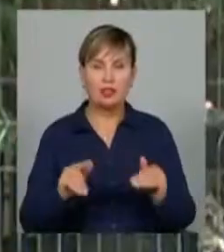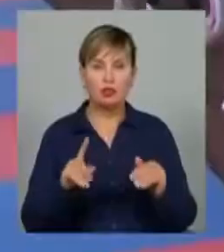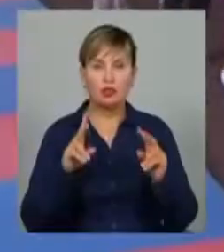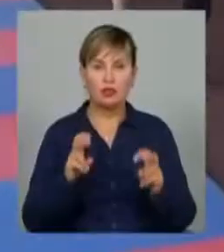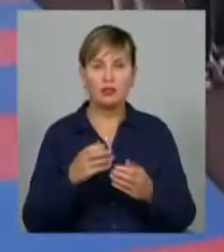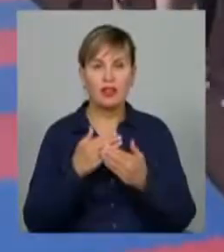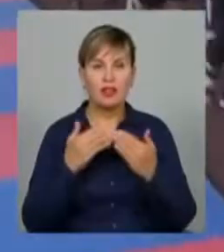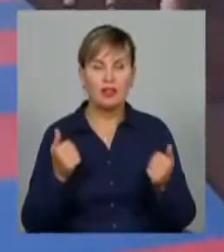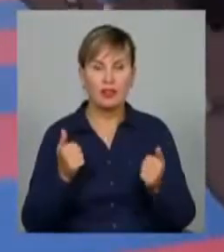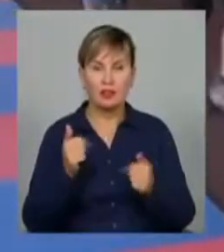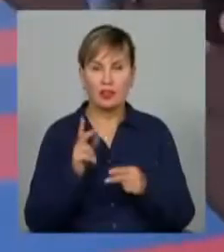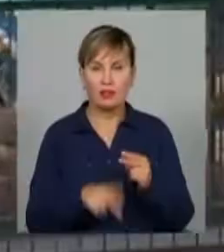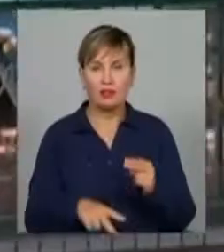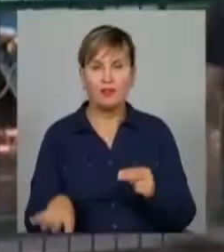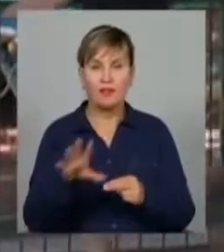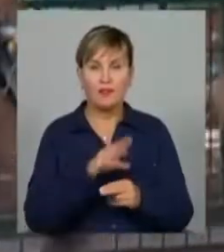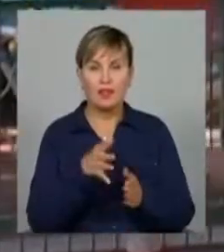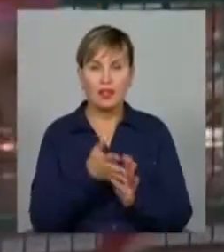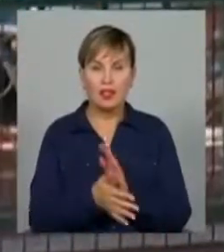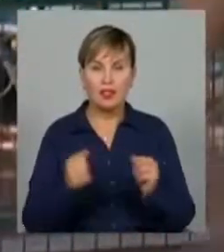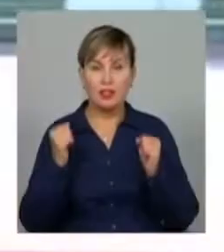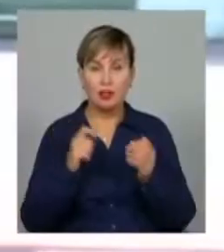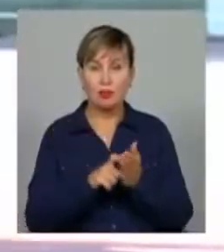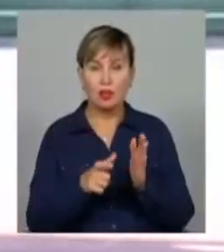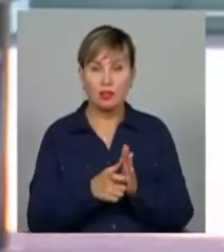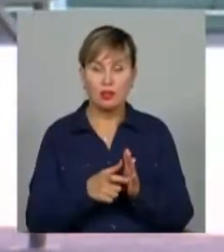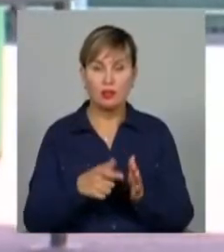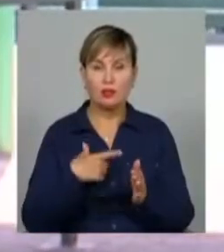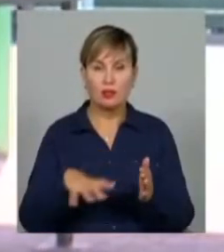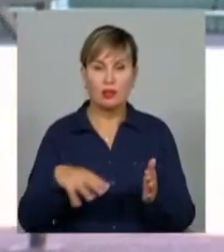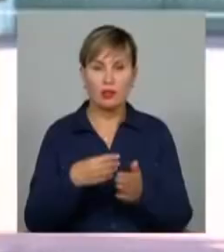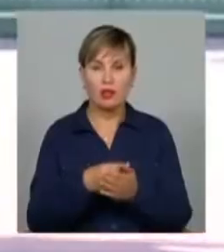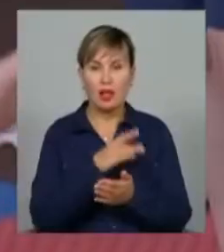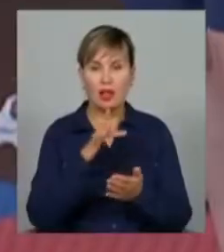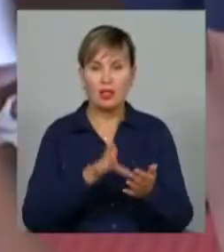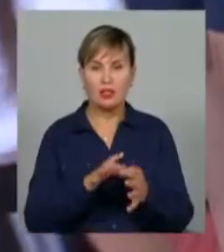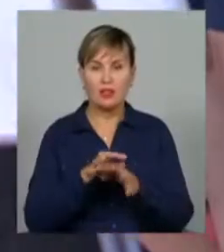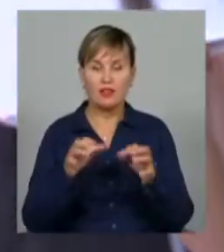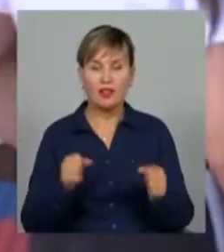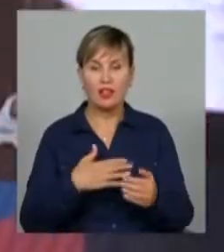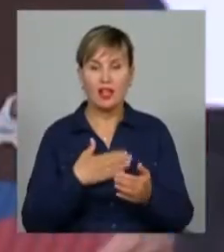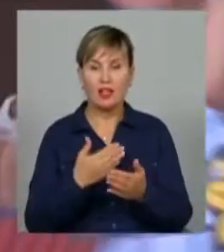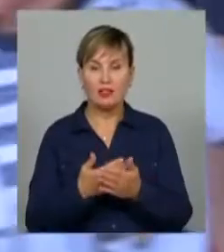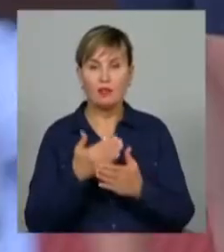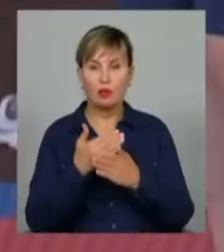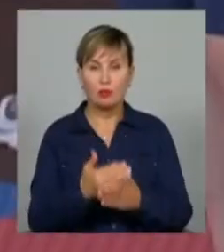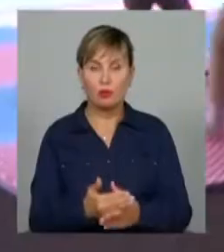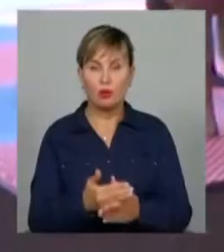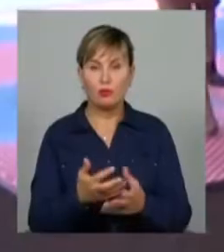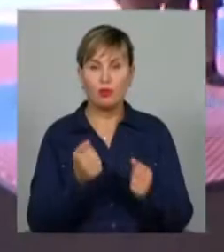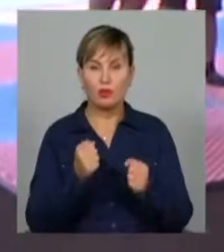называется, нет предела. Все расходы на строительство спортивных площадок взяли на себя городские власти. Активную помощь в